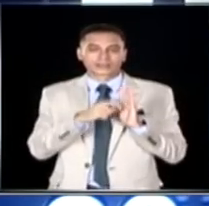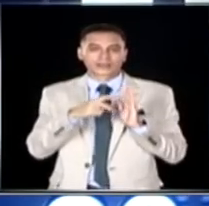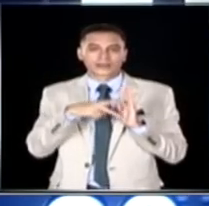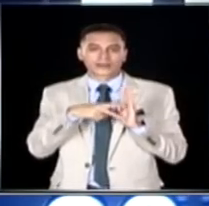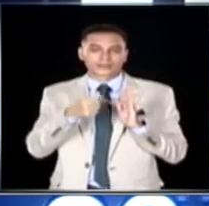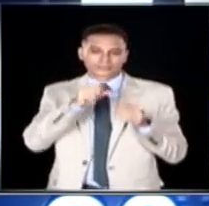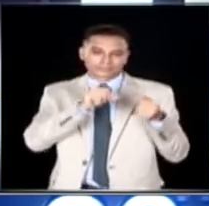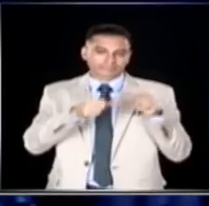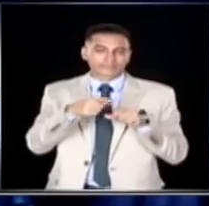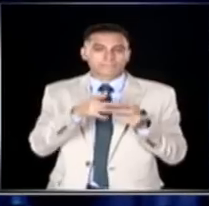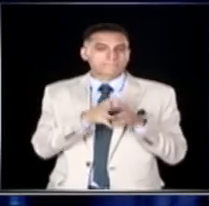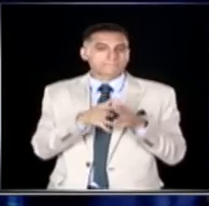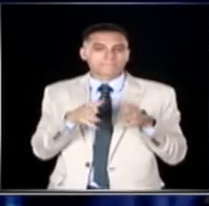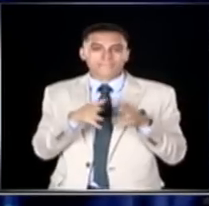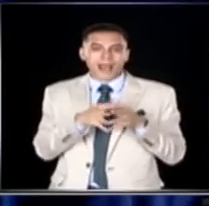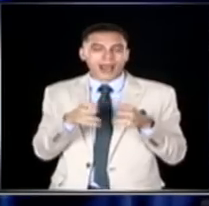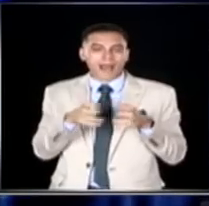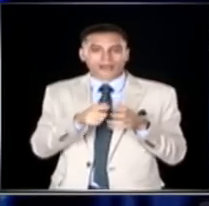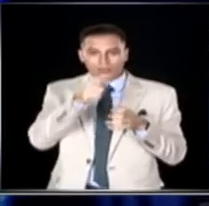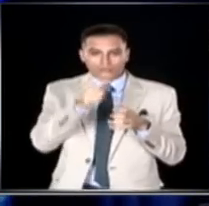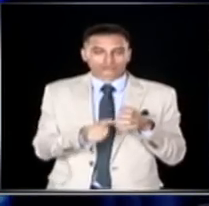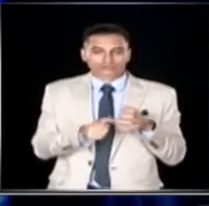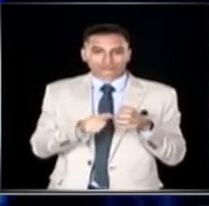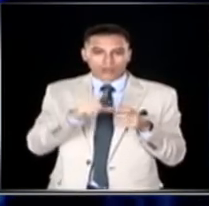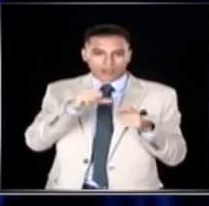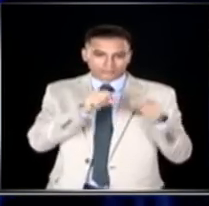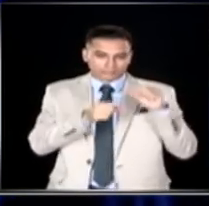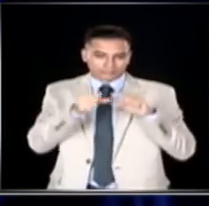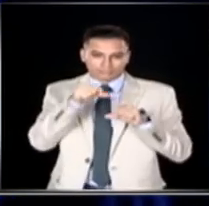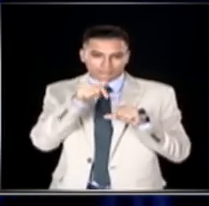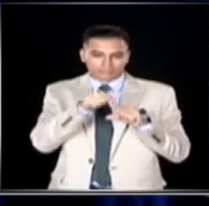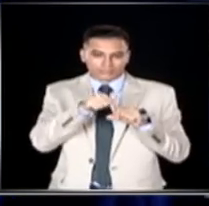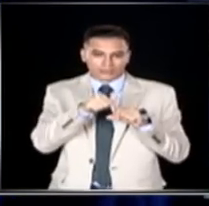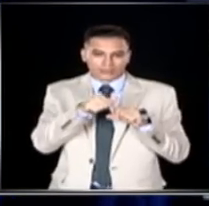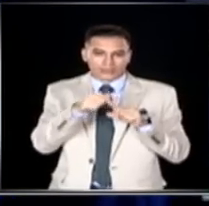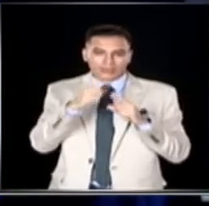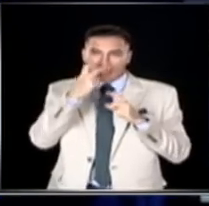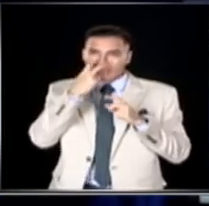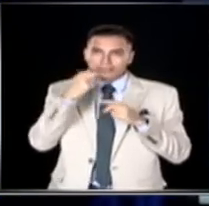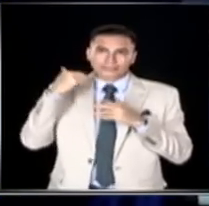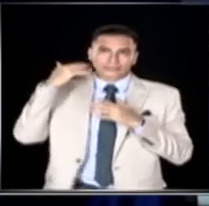المعادلة بتوصف الحالة الكمومية مع الزمن.